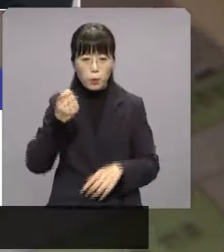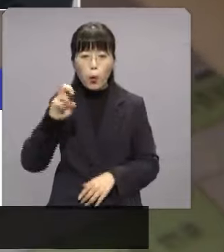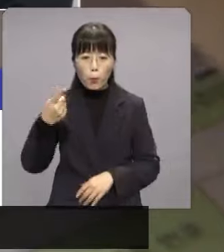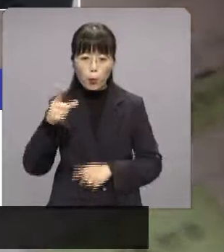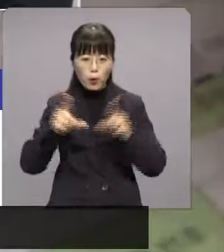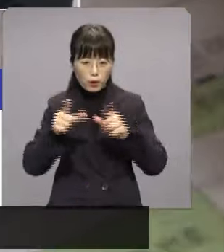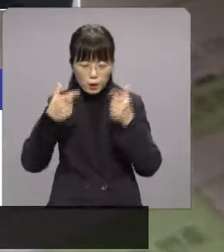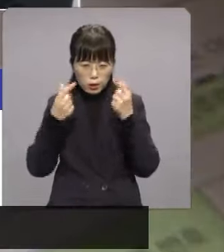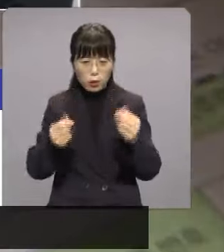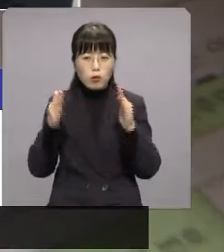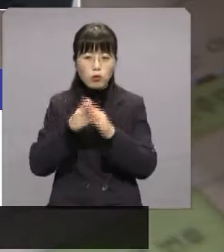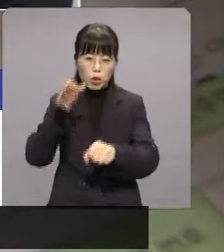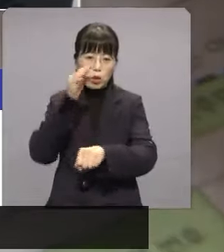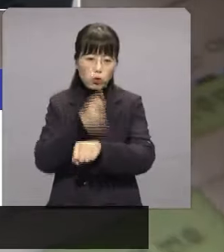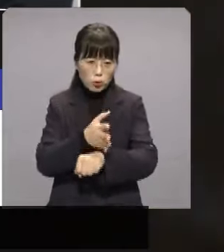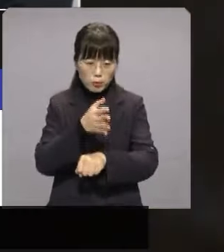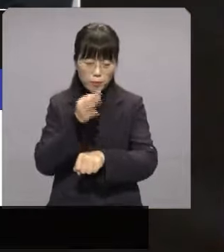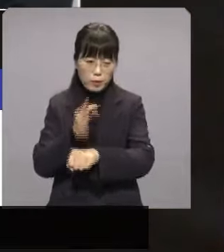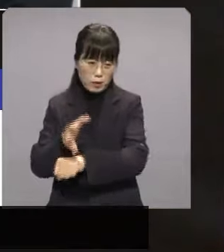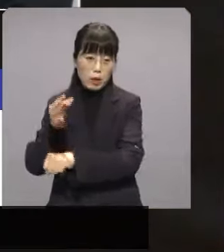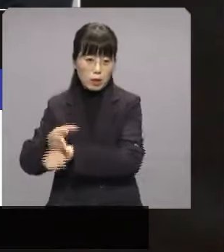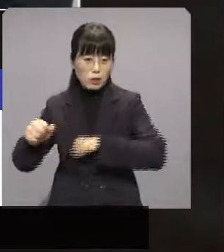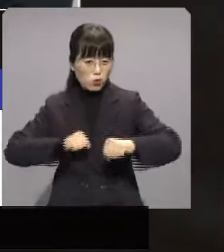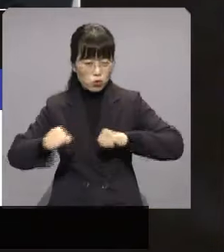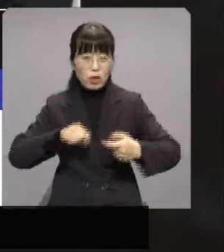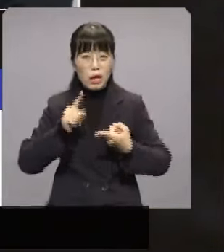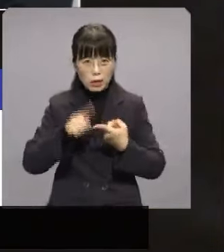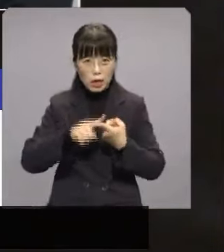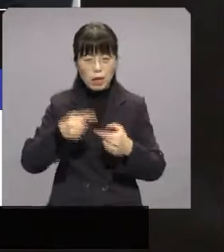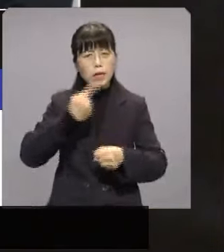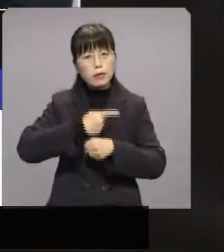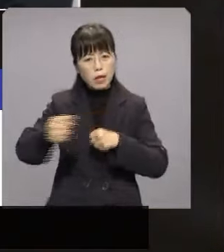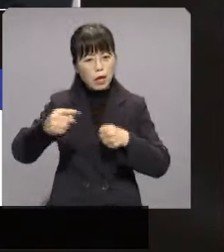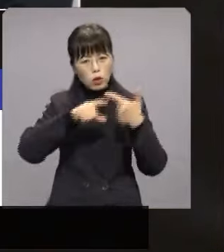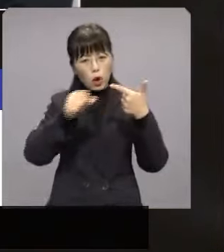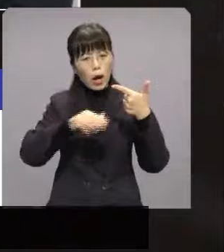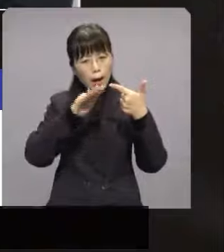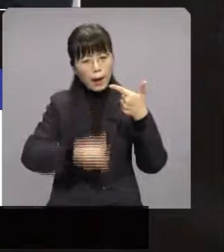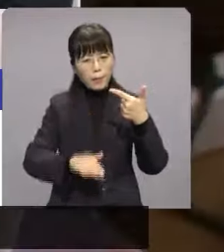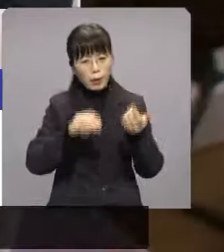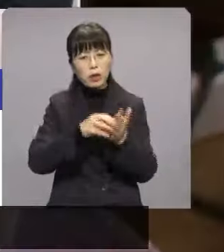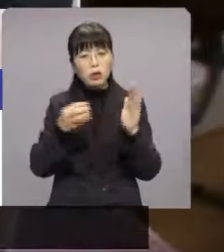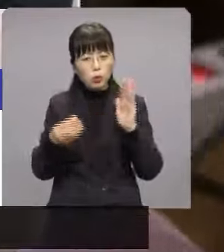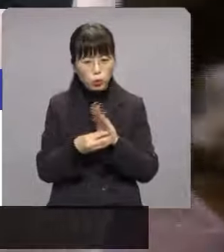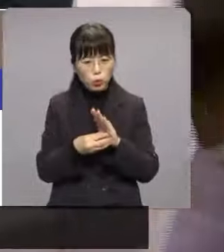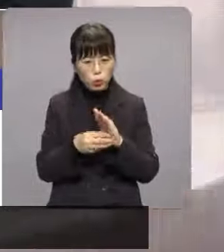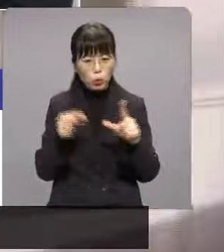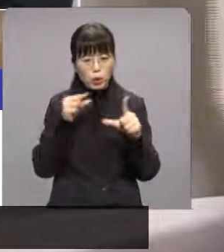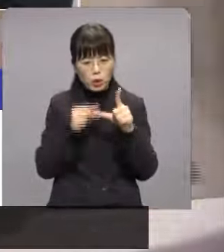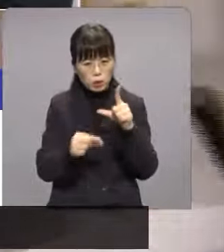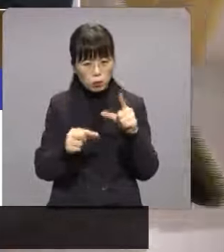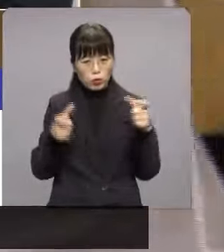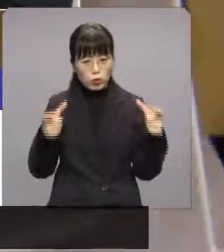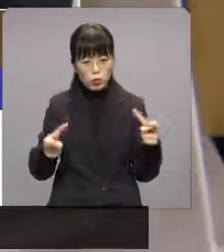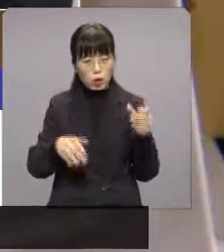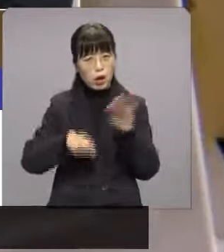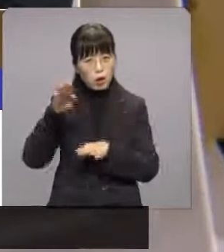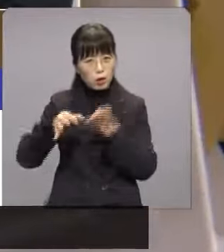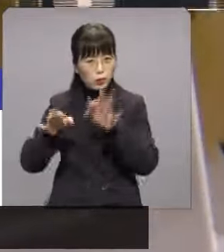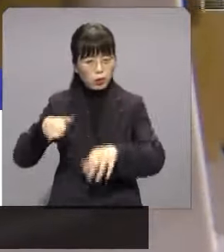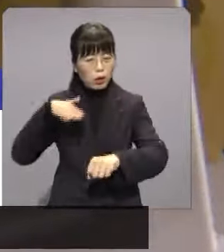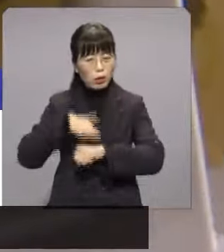포모 현상처럼 주택을 구입하려고 하는 움직임들이 내년 하반기 정도 일부 지역의